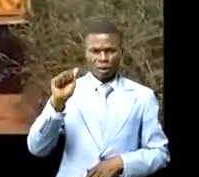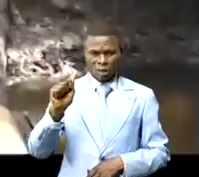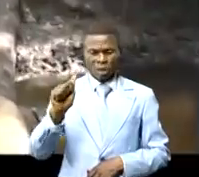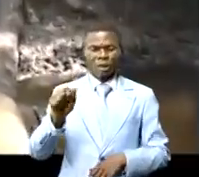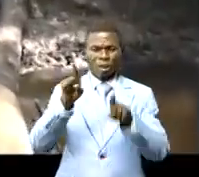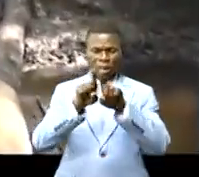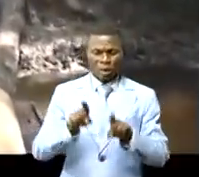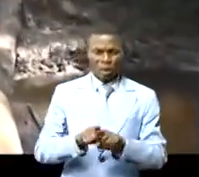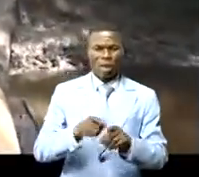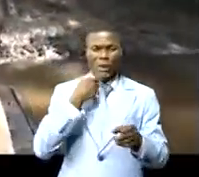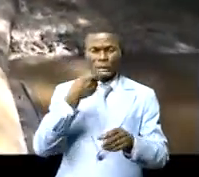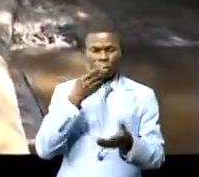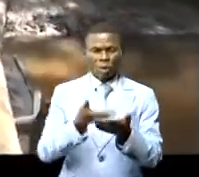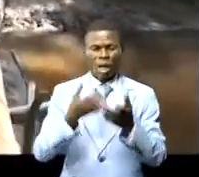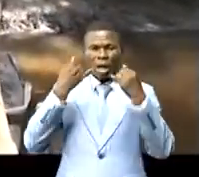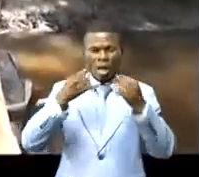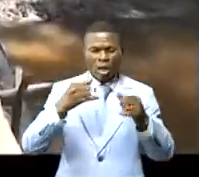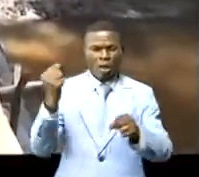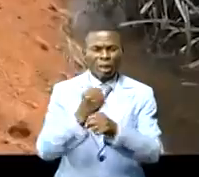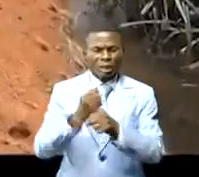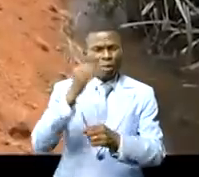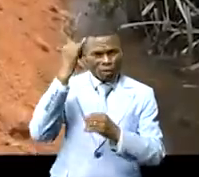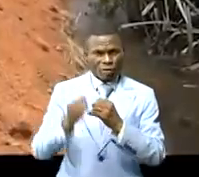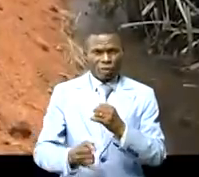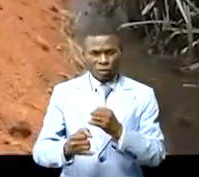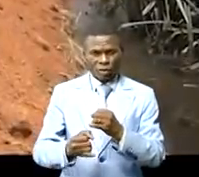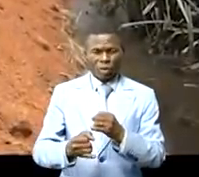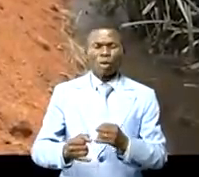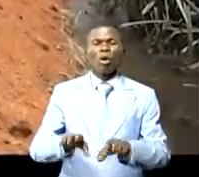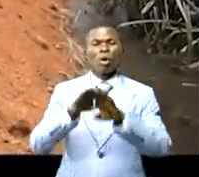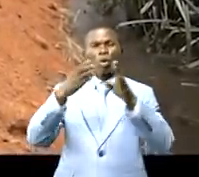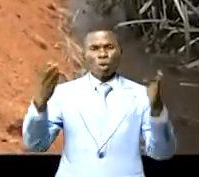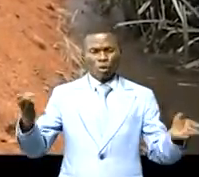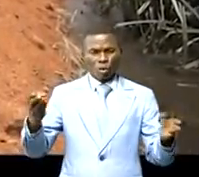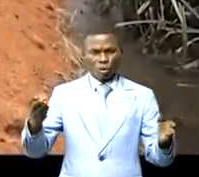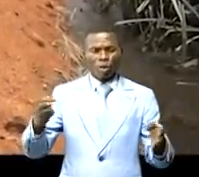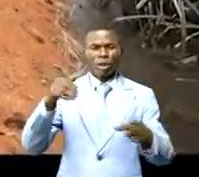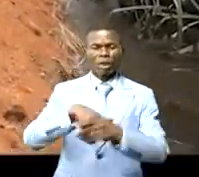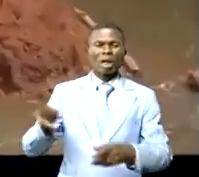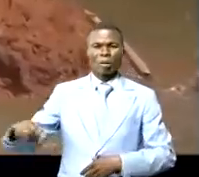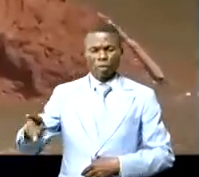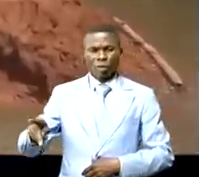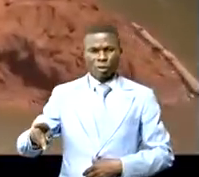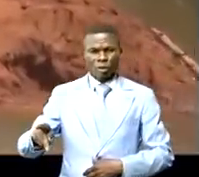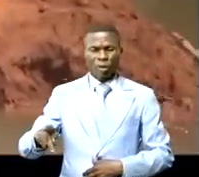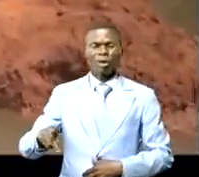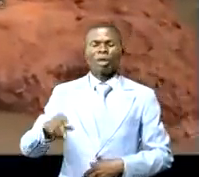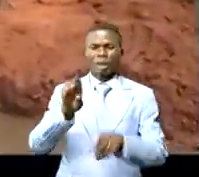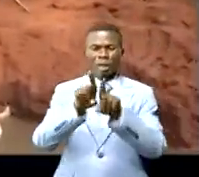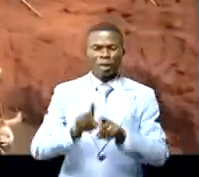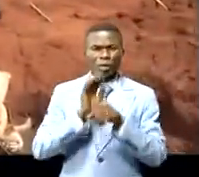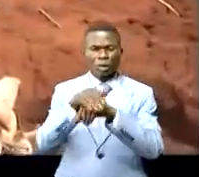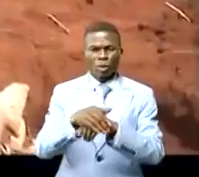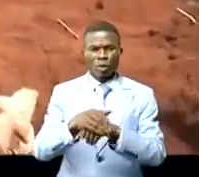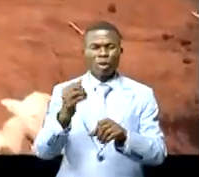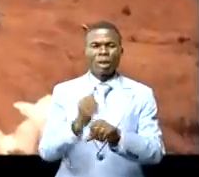Christophe Pessinidon Gaviela d'annoncer les derniers virages du désenclavement intégral d'une province définitivement engagée dans la